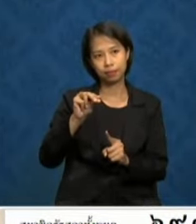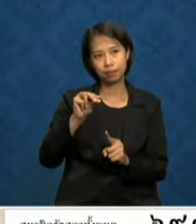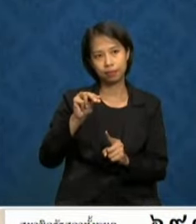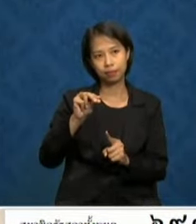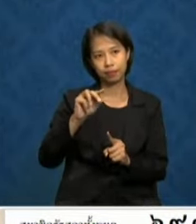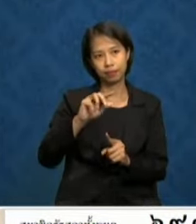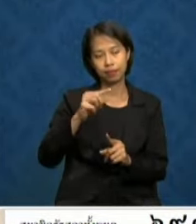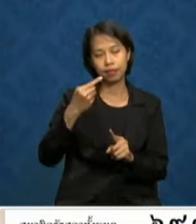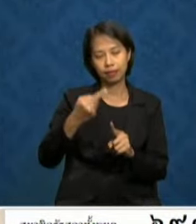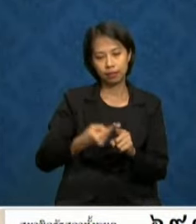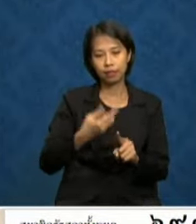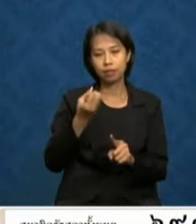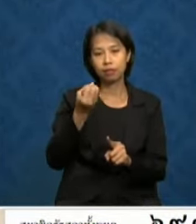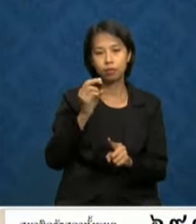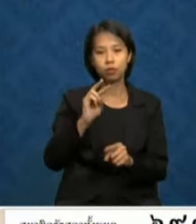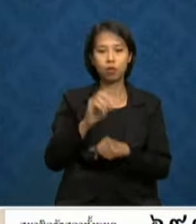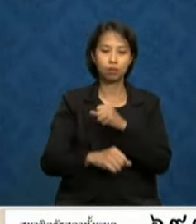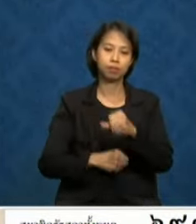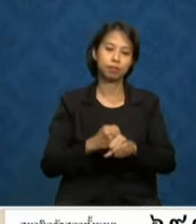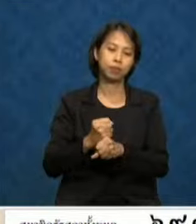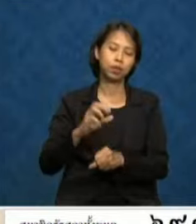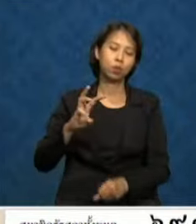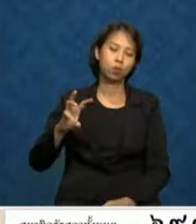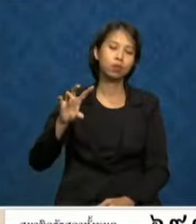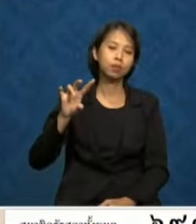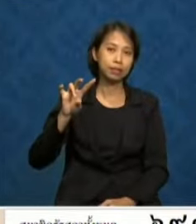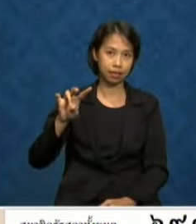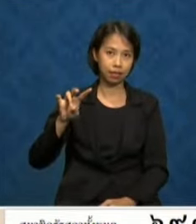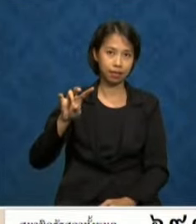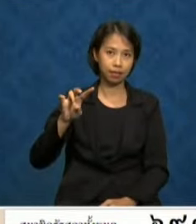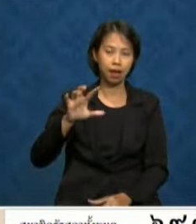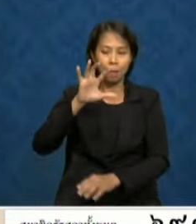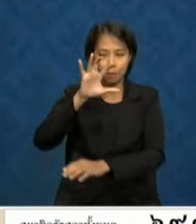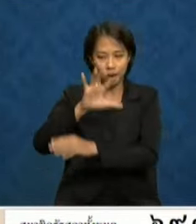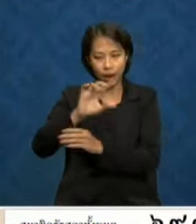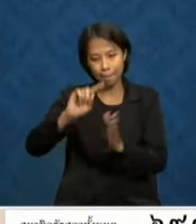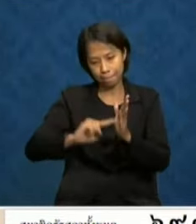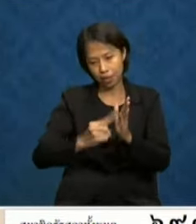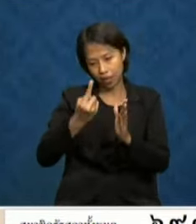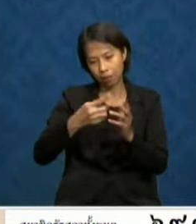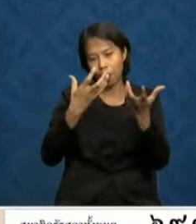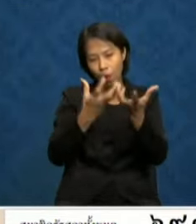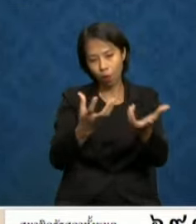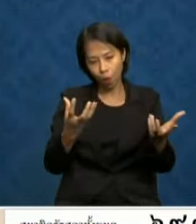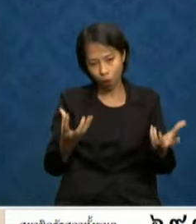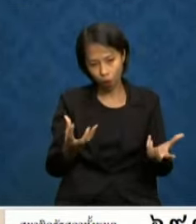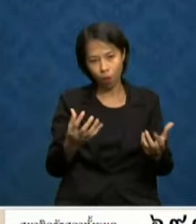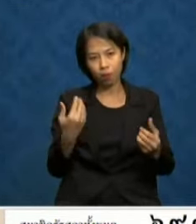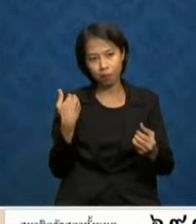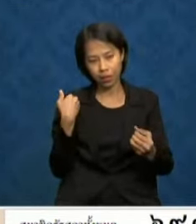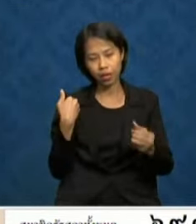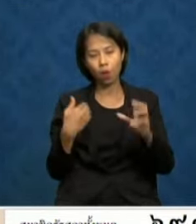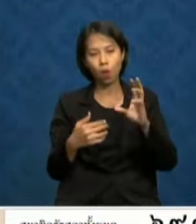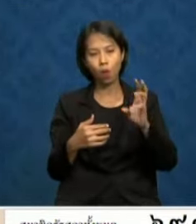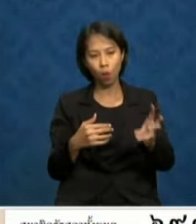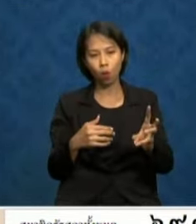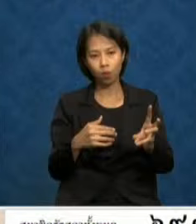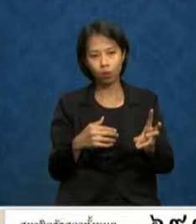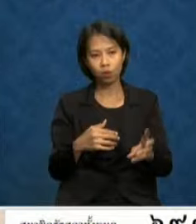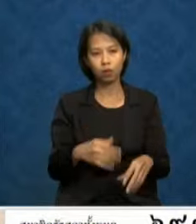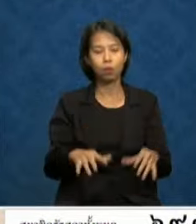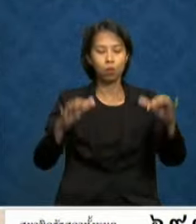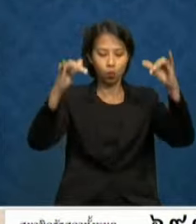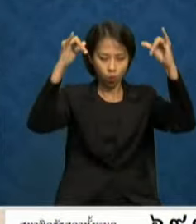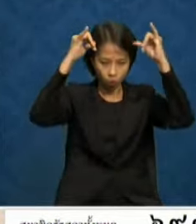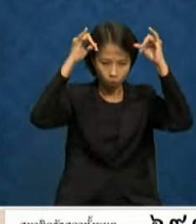30ธันวาคม2567นะครับก็จะใช้บังคับกับสินค้า6กลุ่มนะครับจะมีโคน